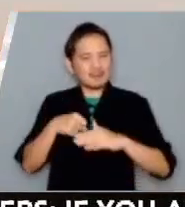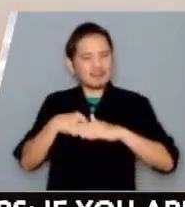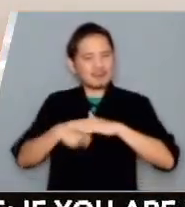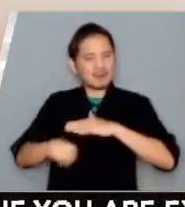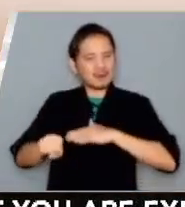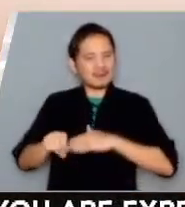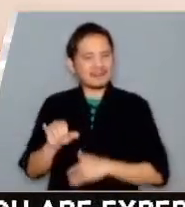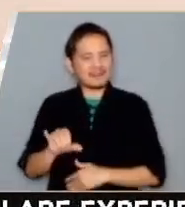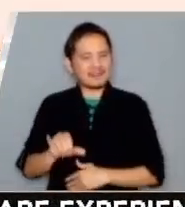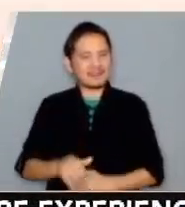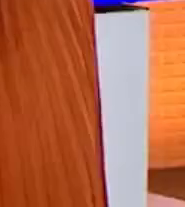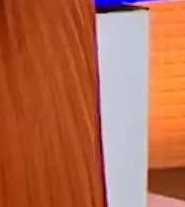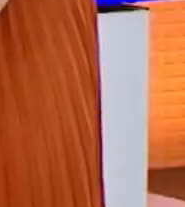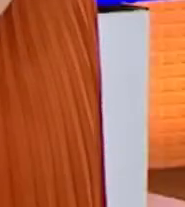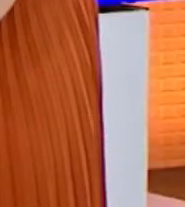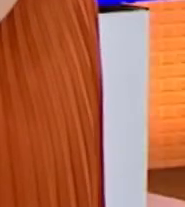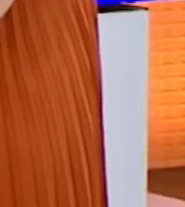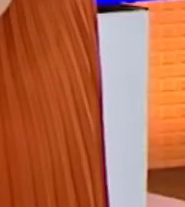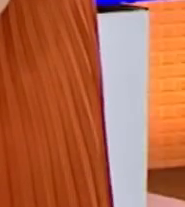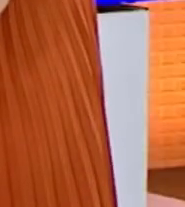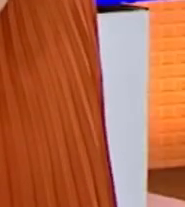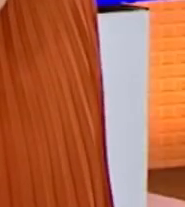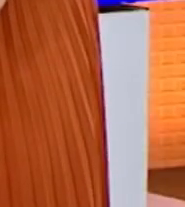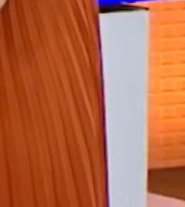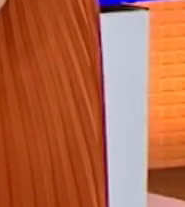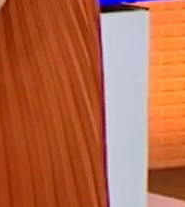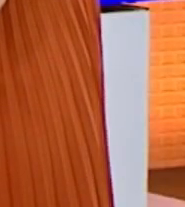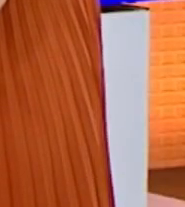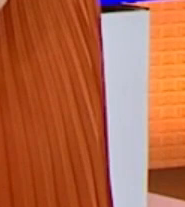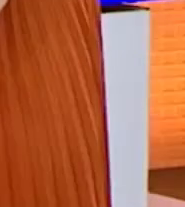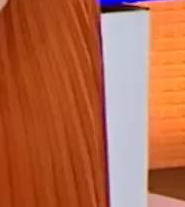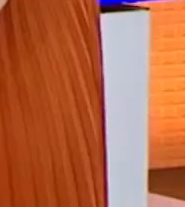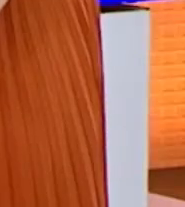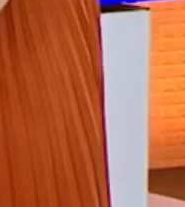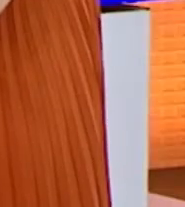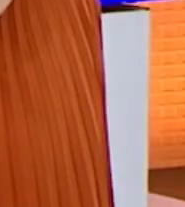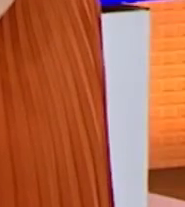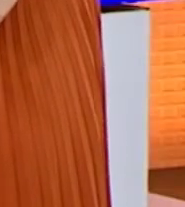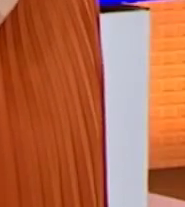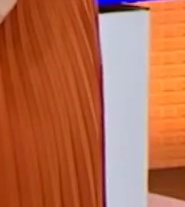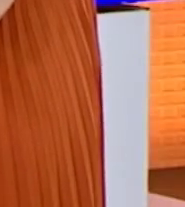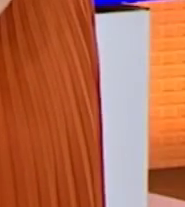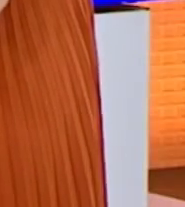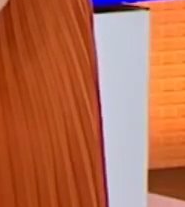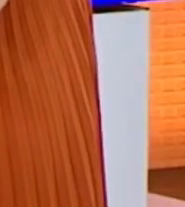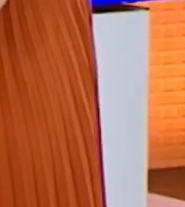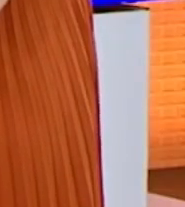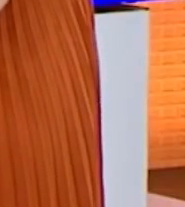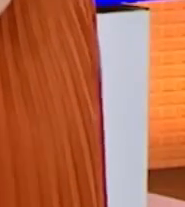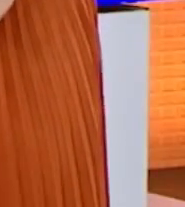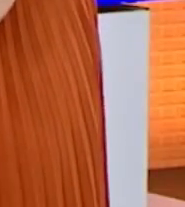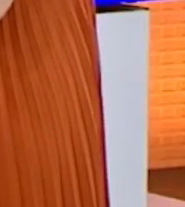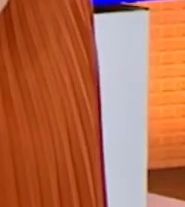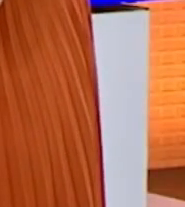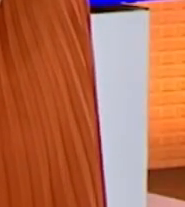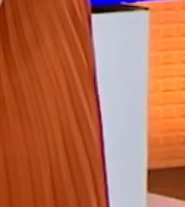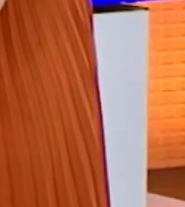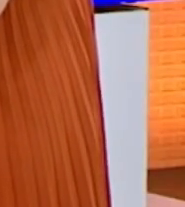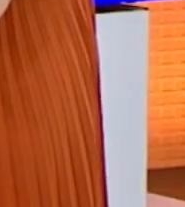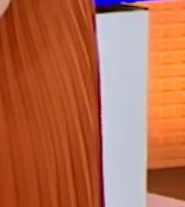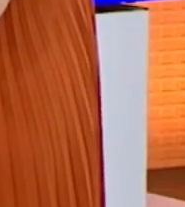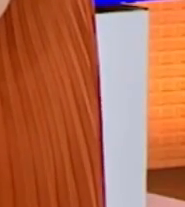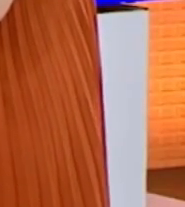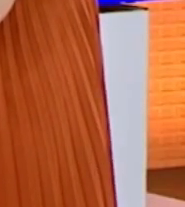Pandar. Mga kapuso, para una ka sa mga balita, mag-subscribe sa GMA Integrated News sa YouTube. Sa mga kapuso